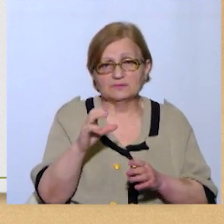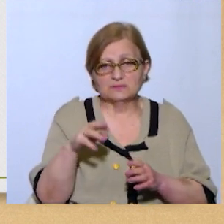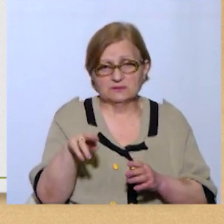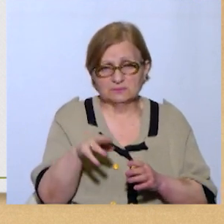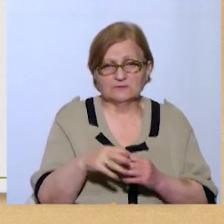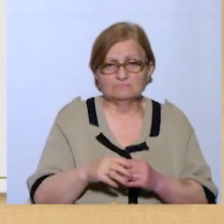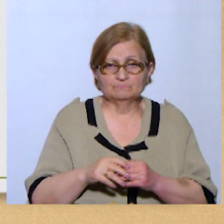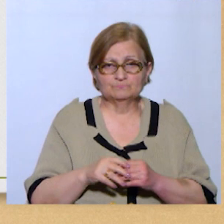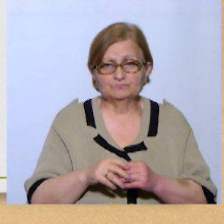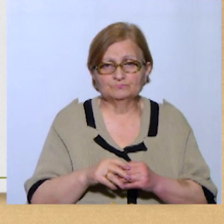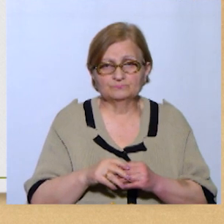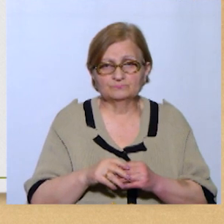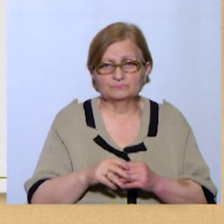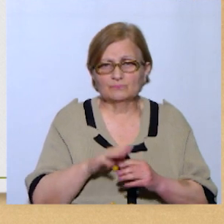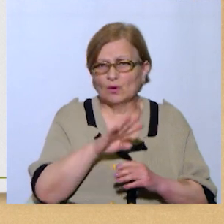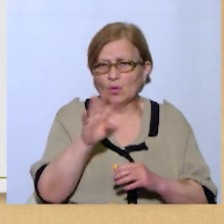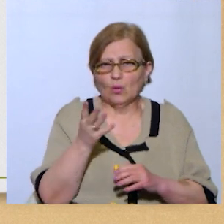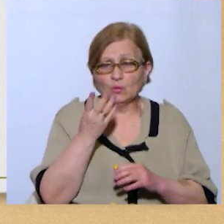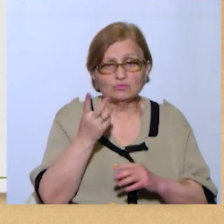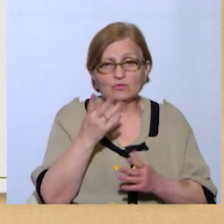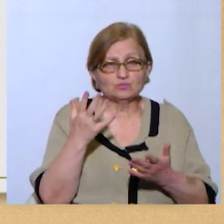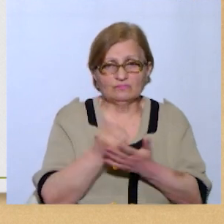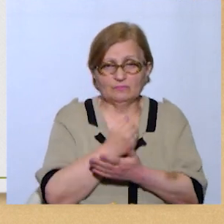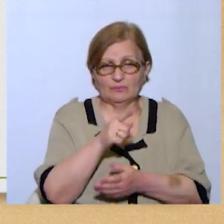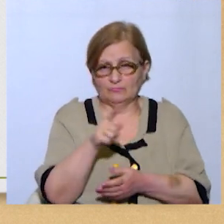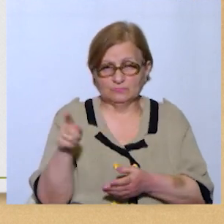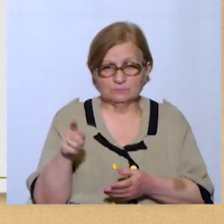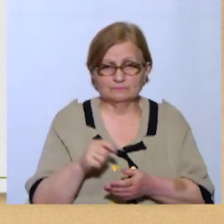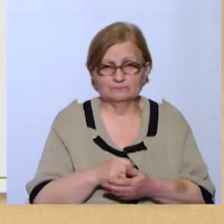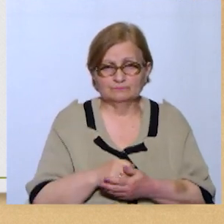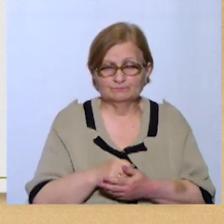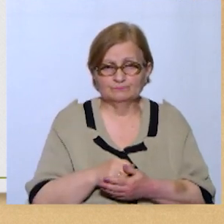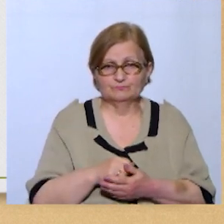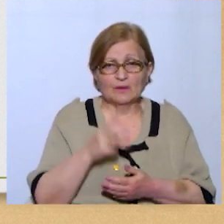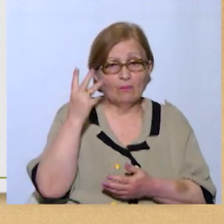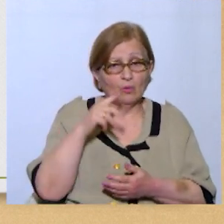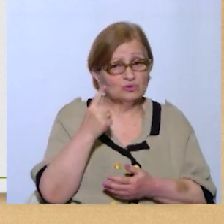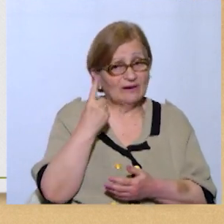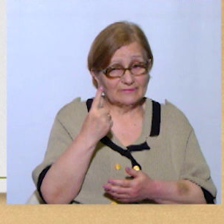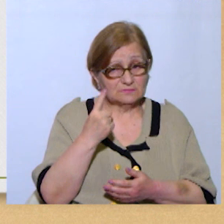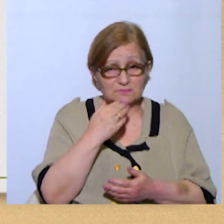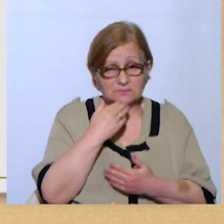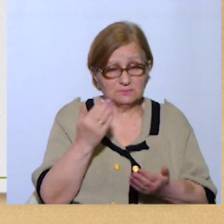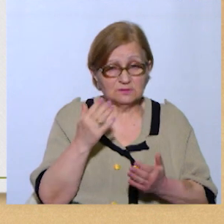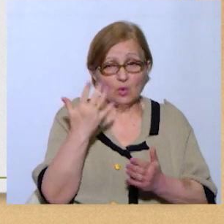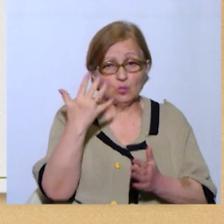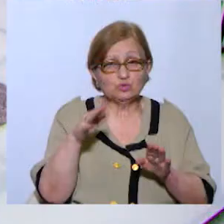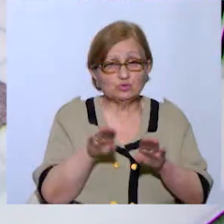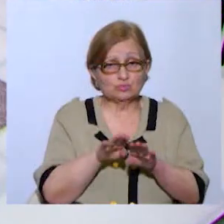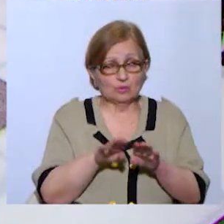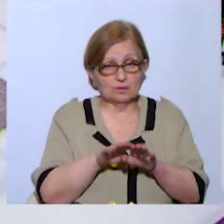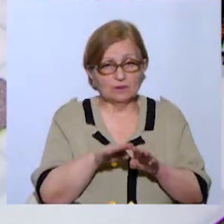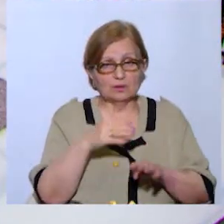D. მოკლედ 4-ვე რიცხვი უნდა ვიპოვოთ. რადგან მოდა 1-1-ია და 5-ის ტოლია, ესე იგი 5